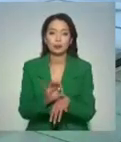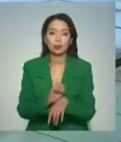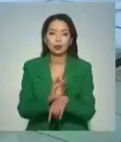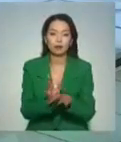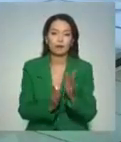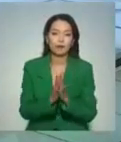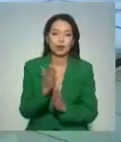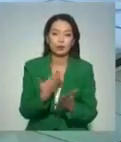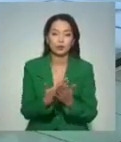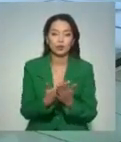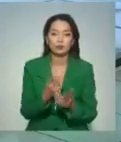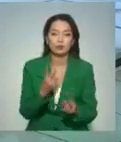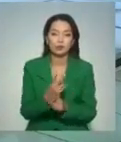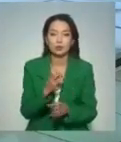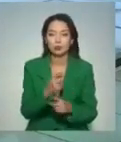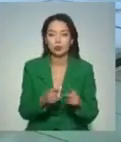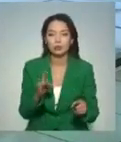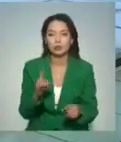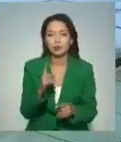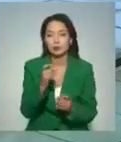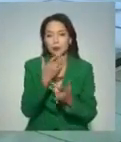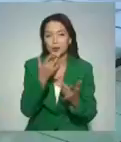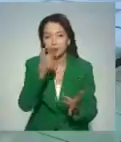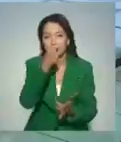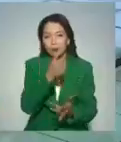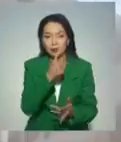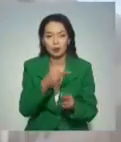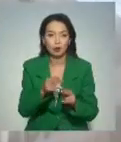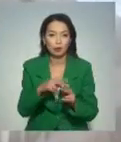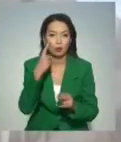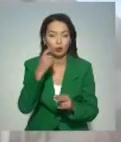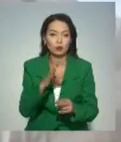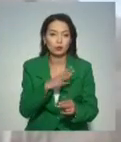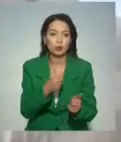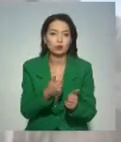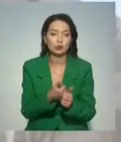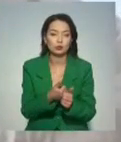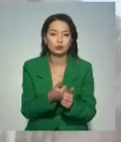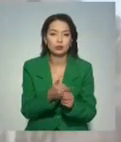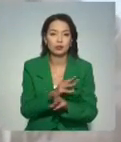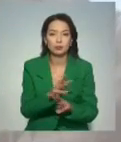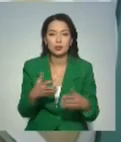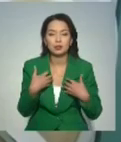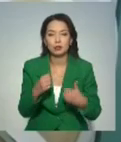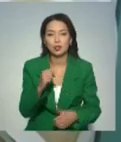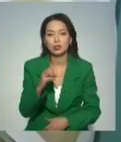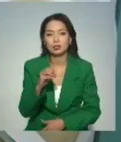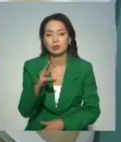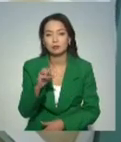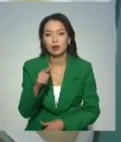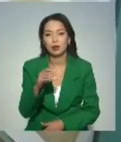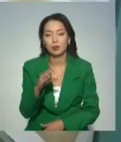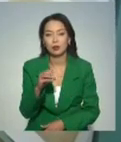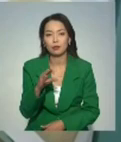Заболеваемость коронавирусом выросла почти в 2,5 раза за последний месяц. Об этом сообщила вице-министр здравоохранения Айжан Есмагамбетова. По